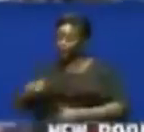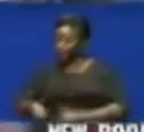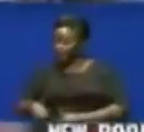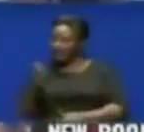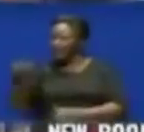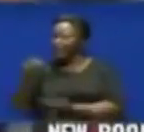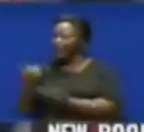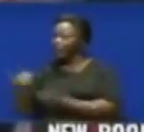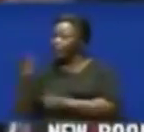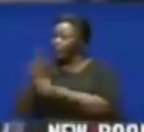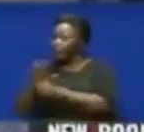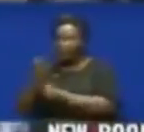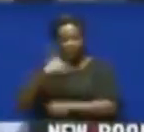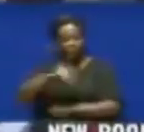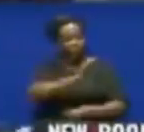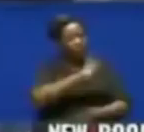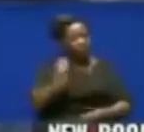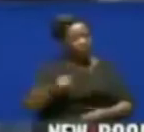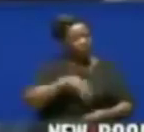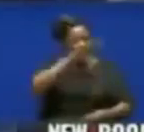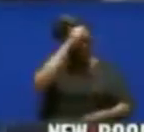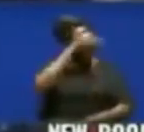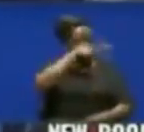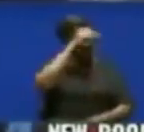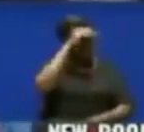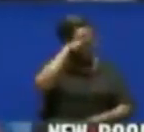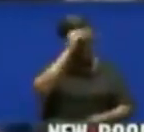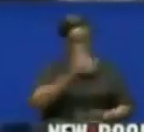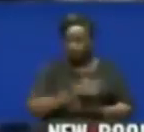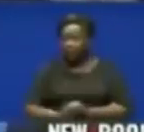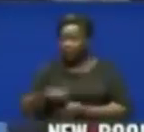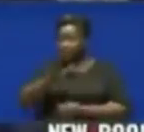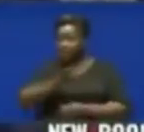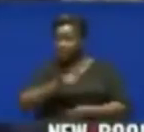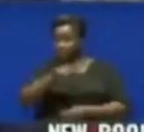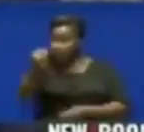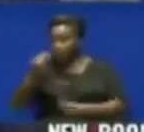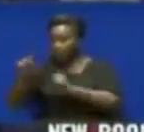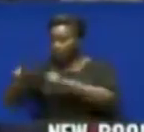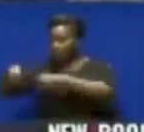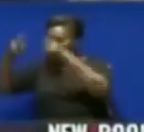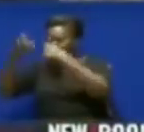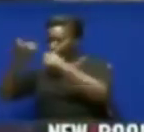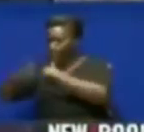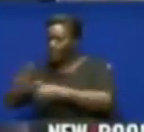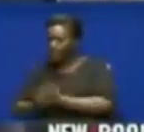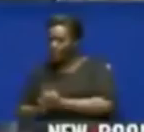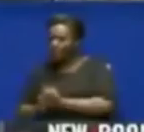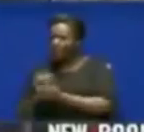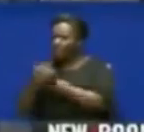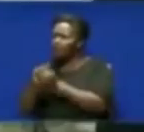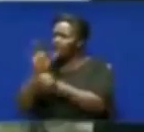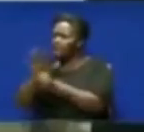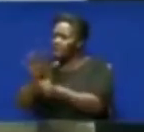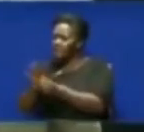China. Vifaa vinavyotumika katika bandari na viwanja vya ndege barani Afrika kwa kiasi kikubwa kwa sasa vinatoka China. Ni